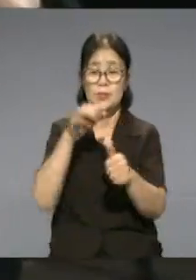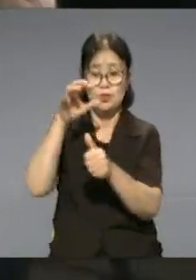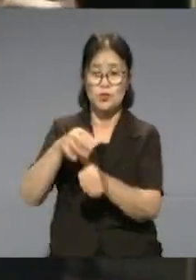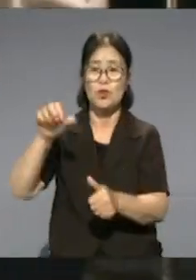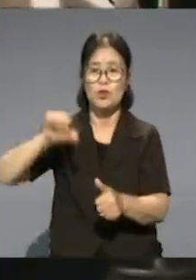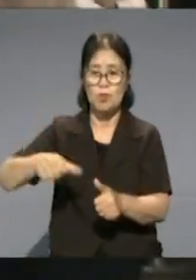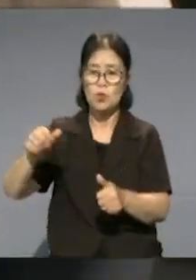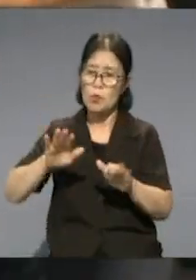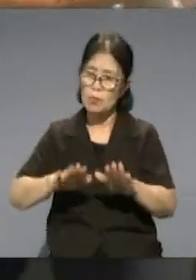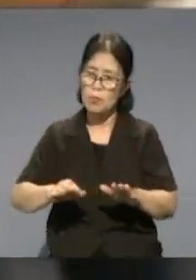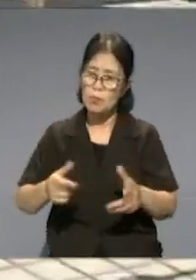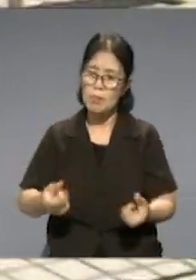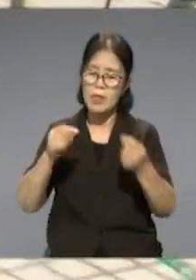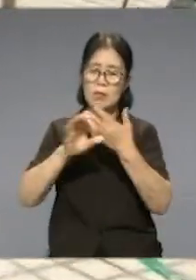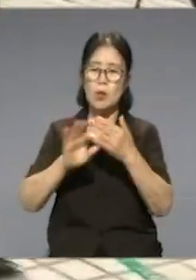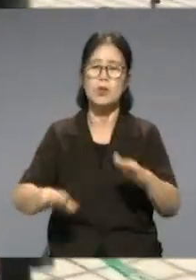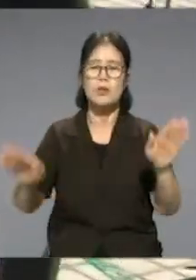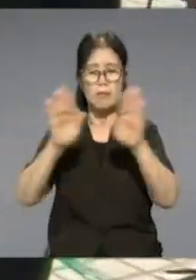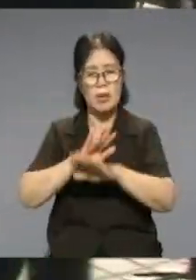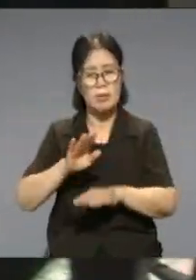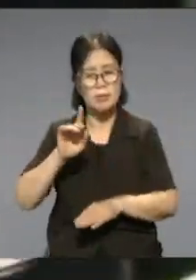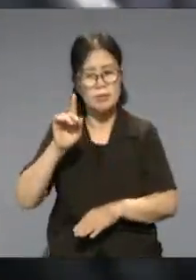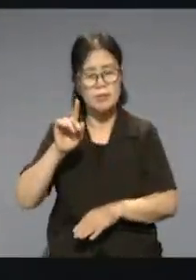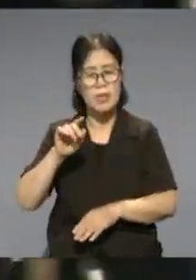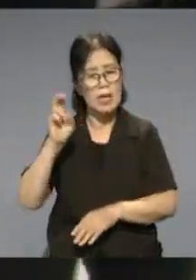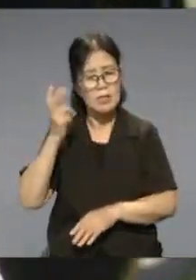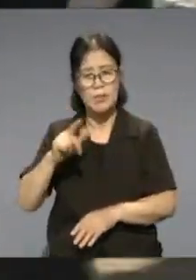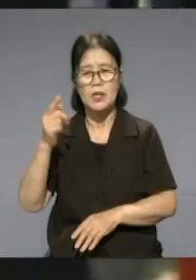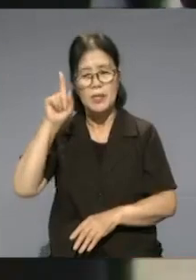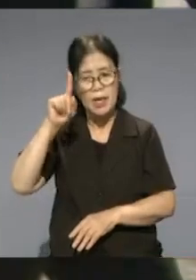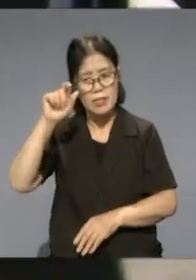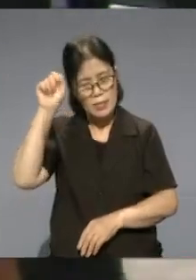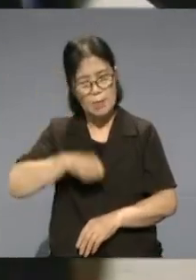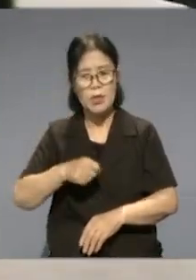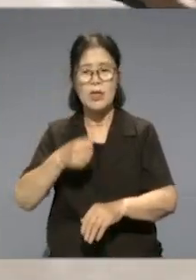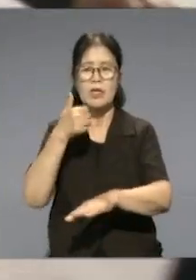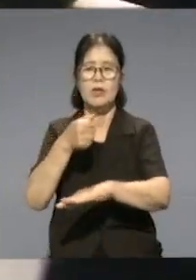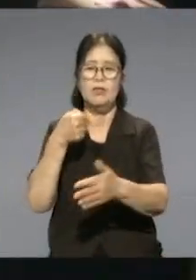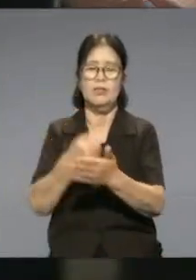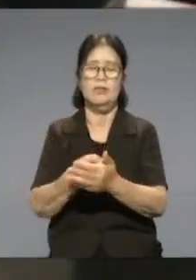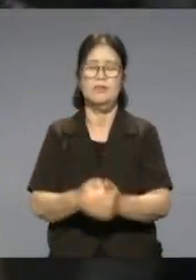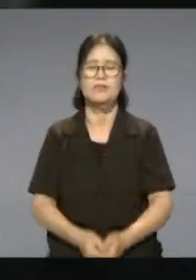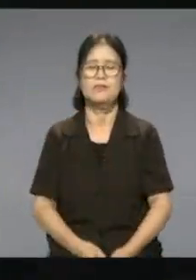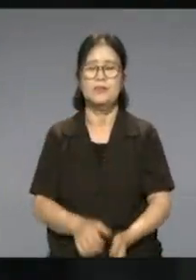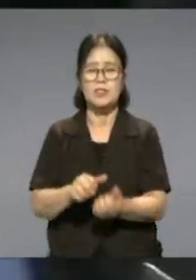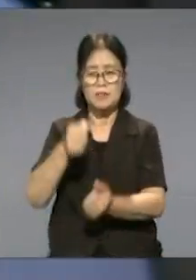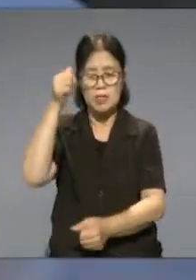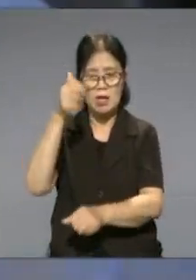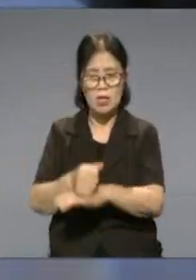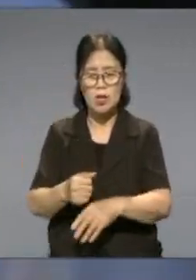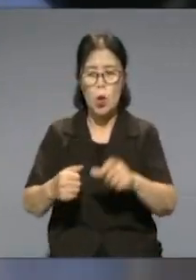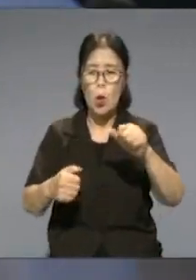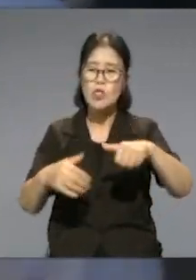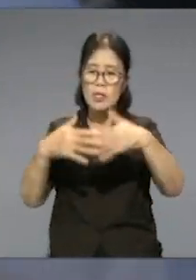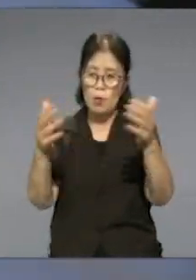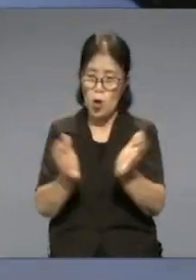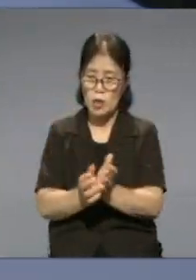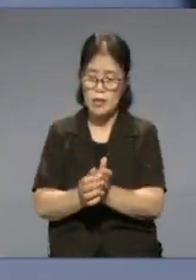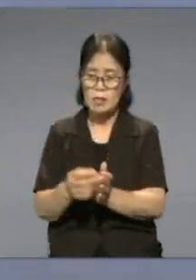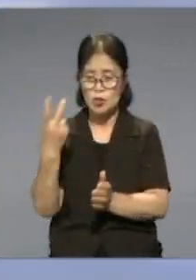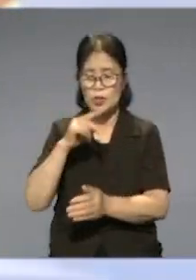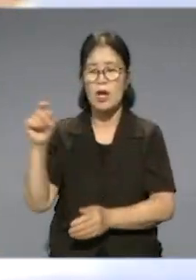구속 여부는 이르면 오늘 밤 늦어도 내일 새벽쯤 결정됩니다 영장심사 결과는 향후 50억 클럽 수사